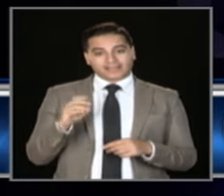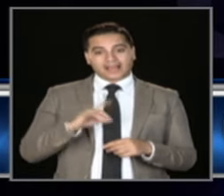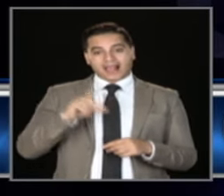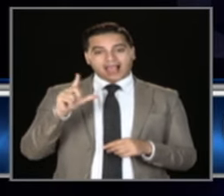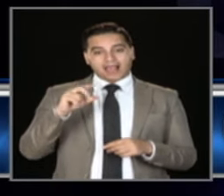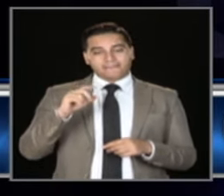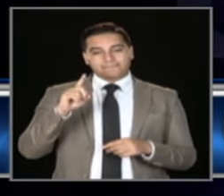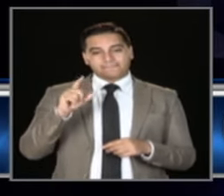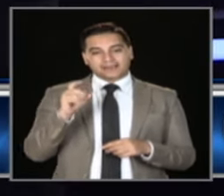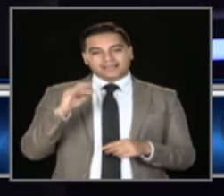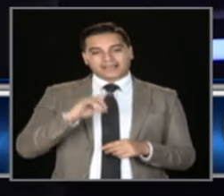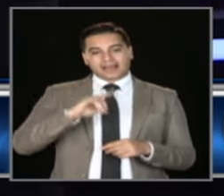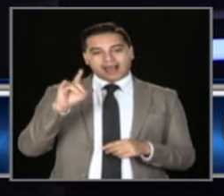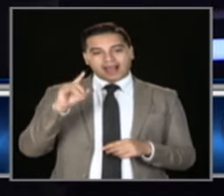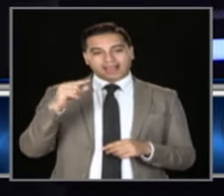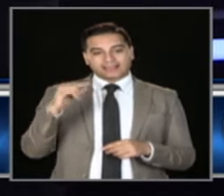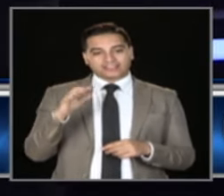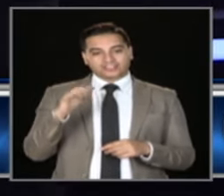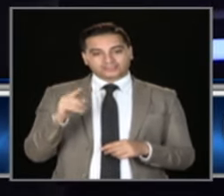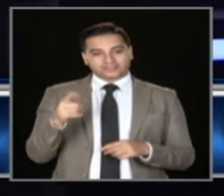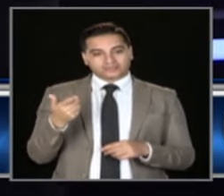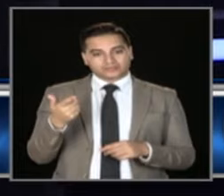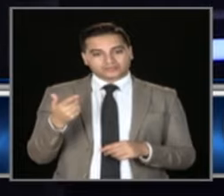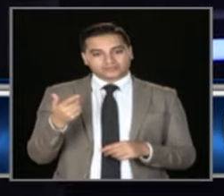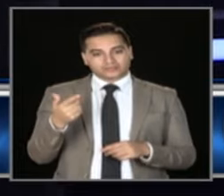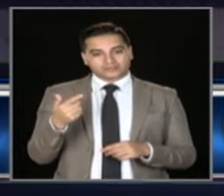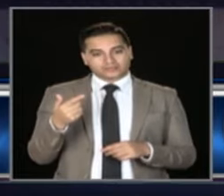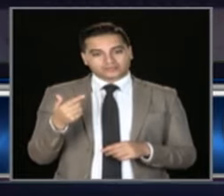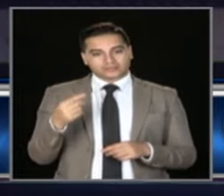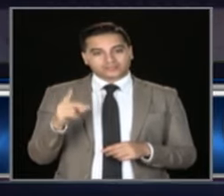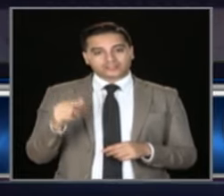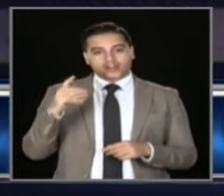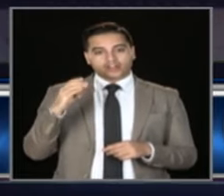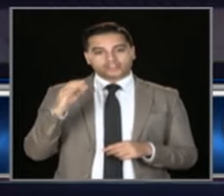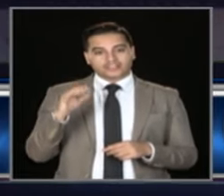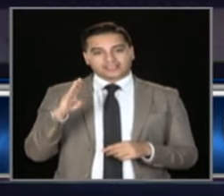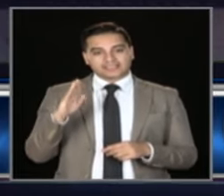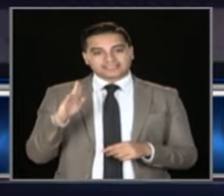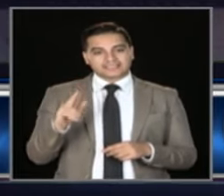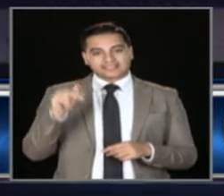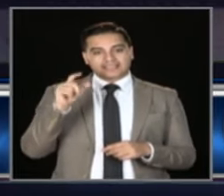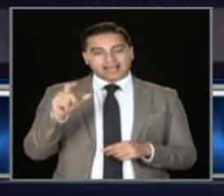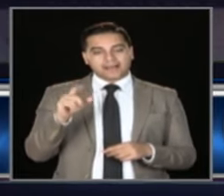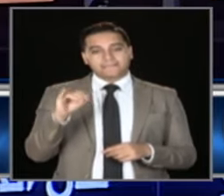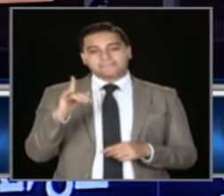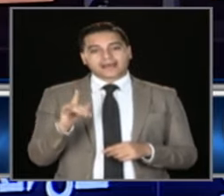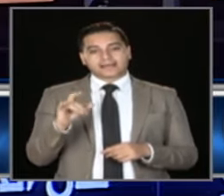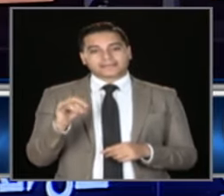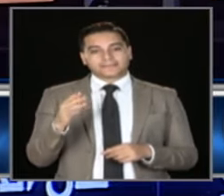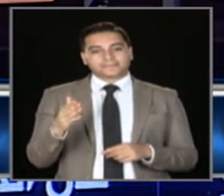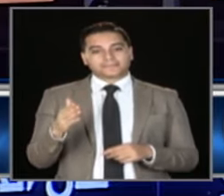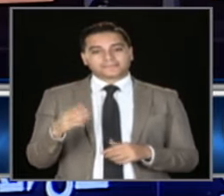بنجلاديش محمد مم عاطف عندك اجابه تانيه تاجكستان تاجكستان تاجكستان لا مريم عندك اجابه